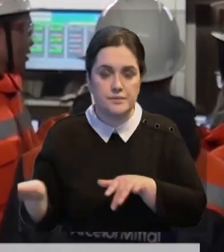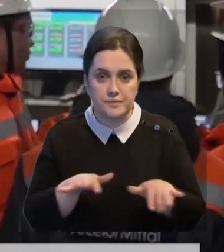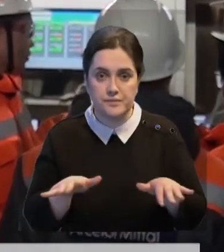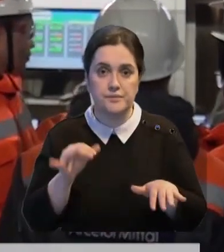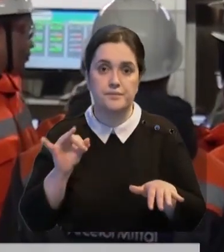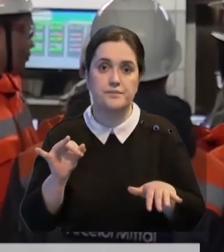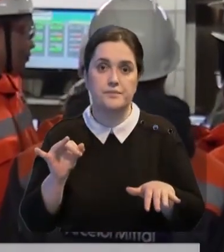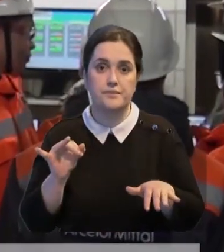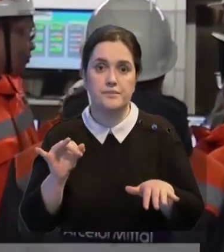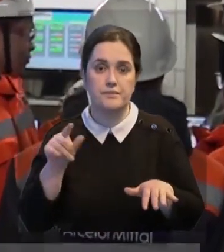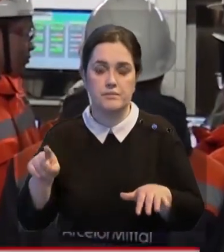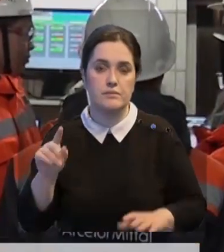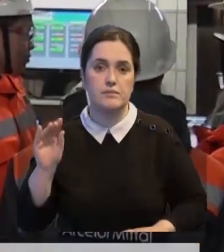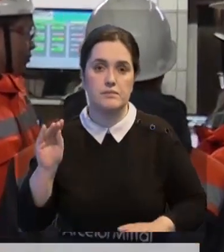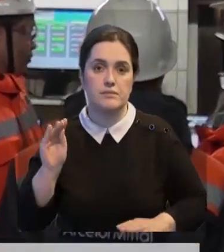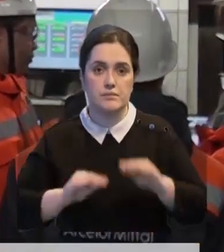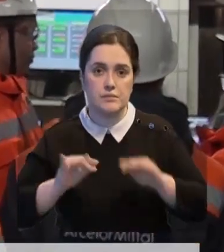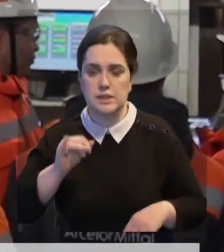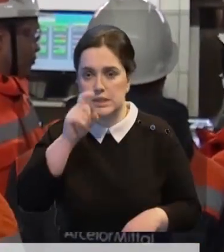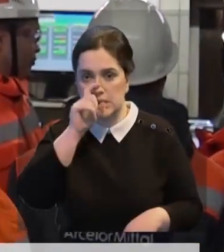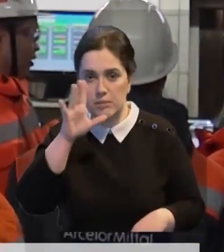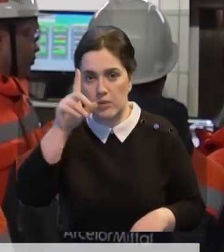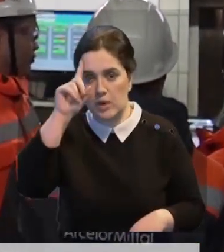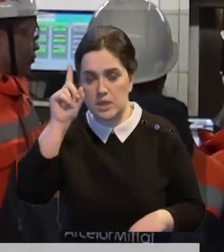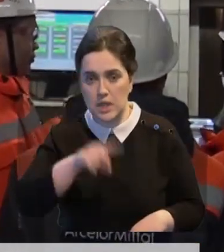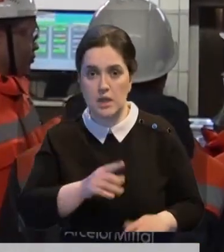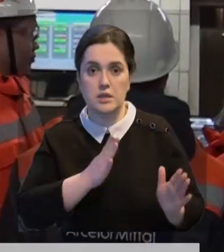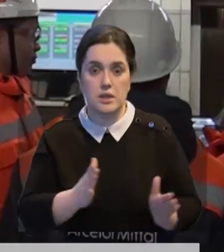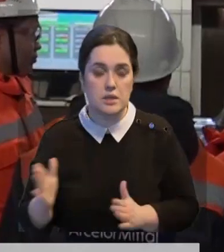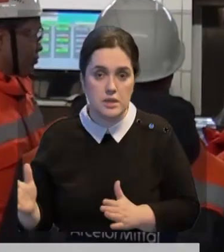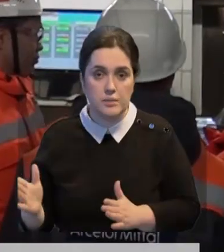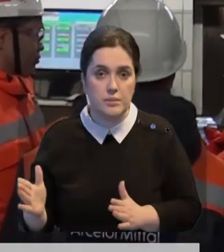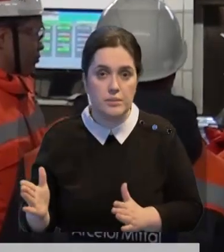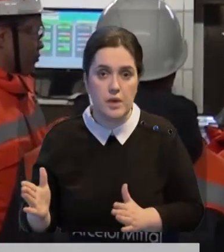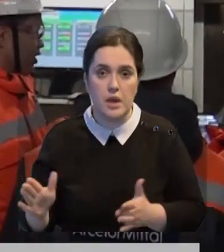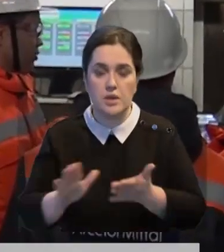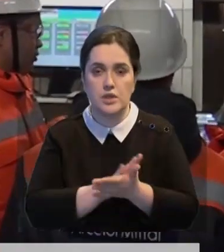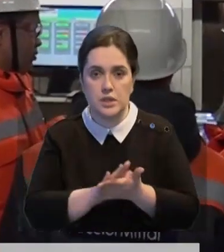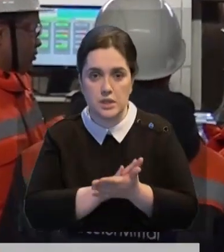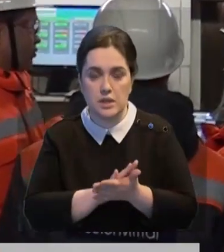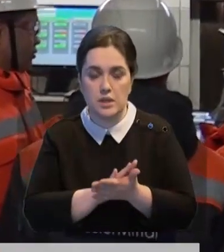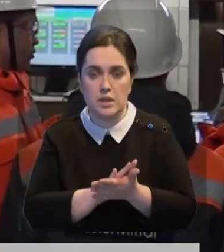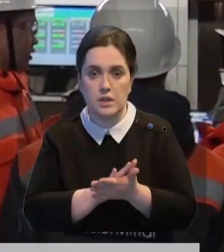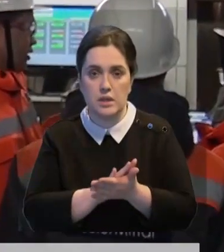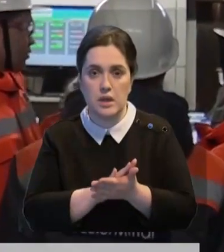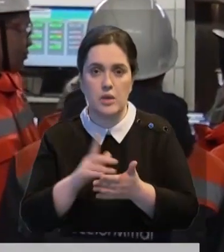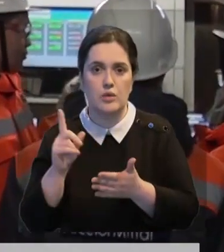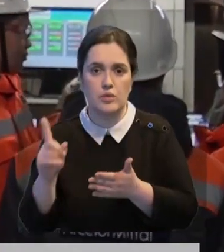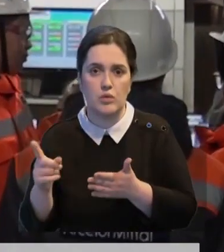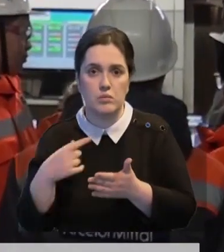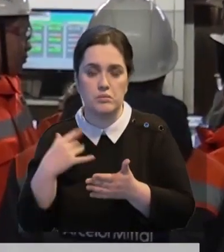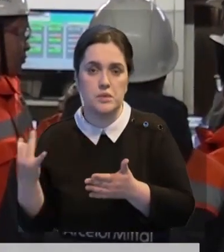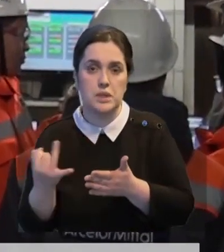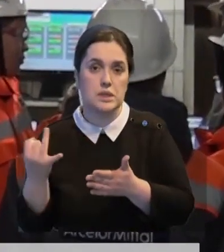и устройство комбината, и неплохо осведомлен о системах очистки, да. Ну, конечно,